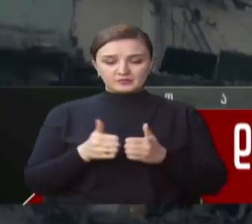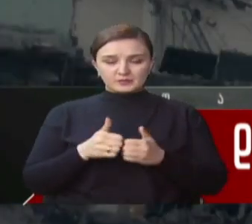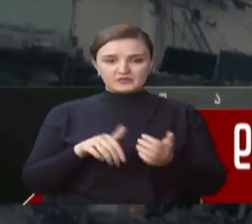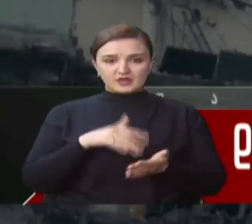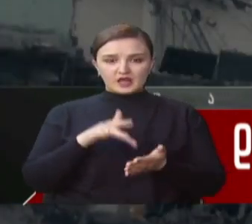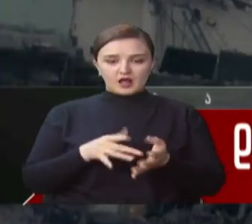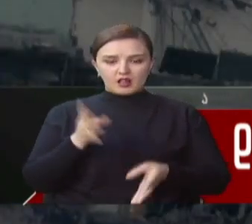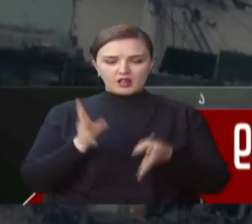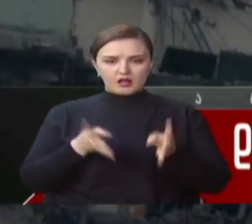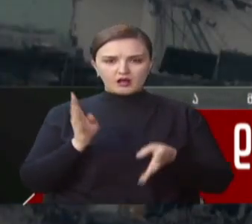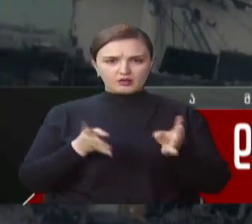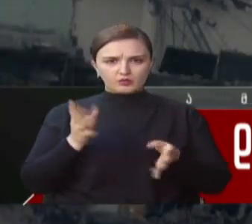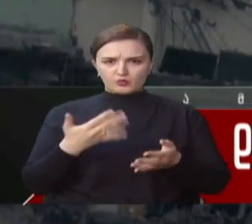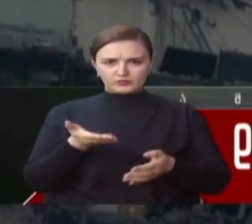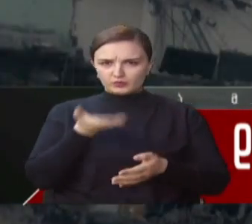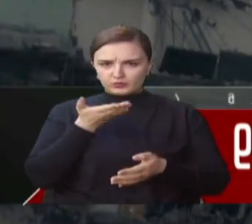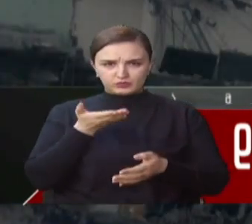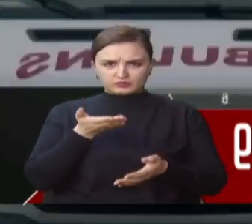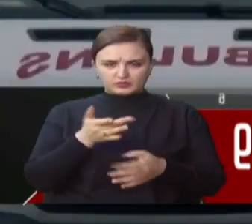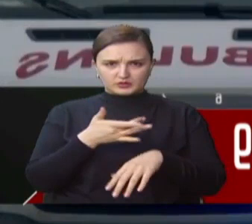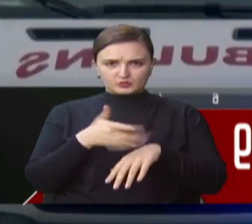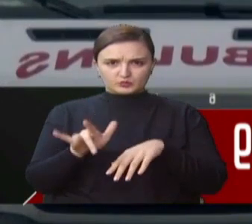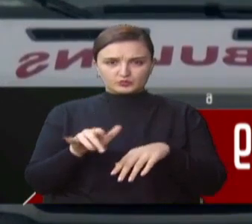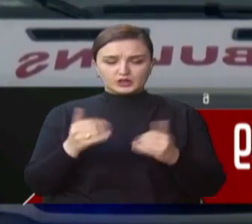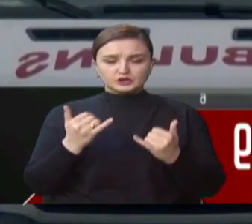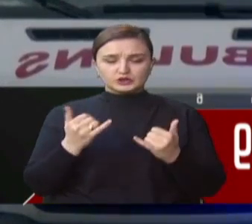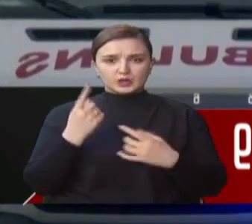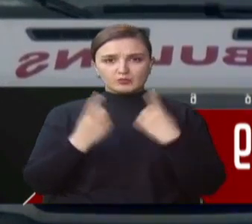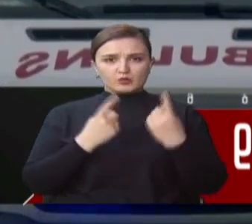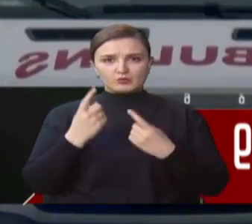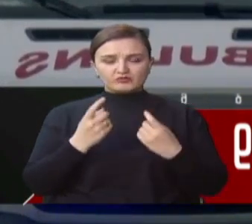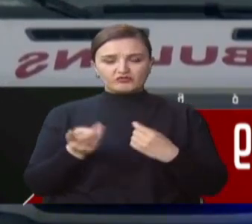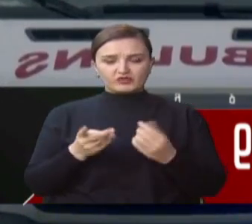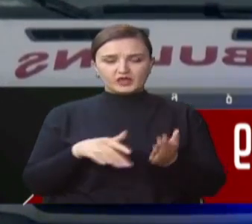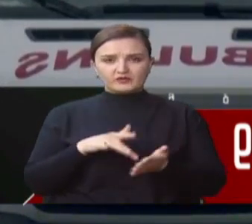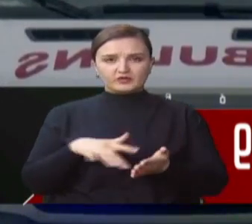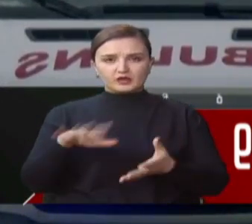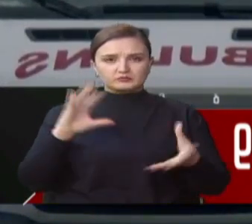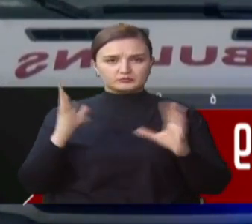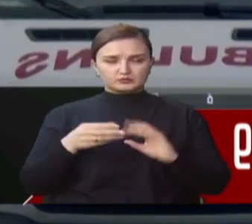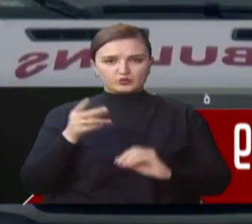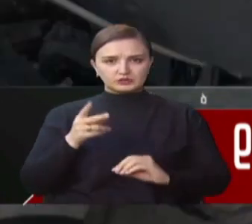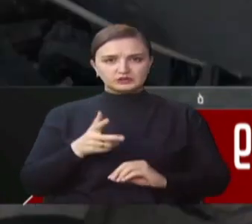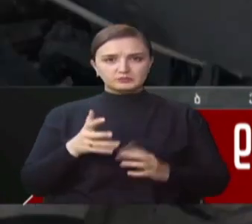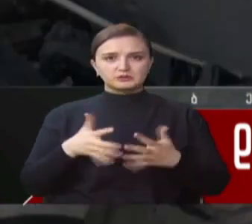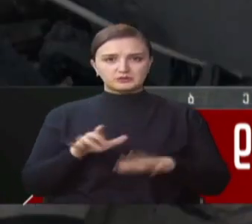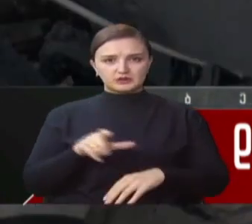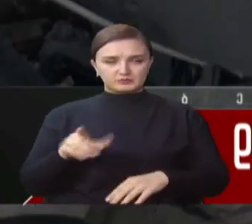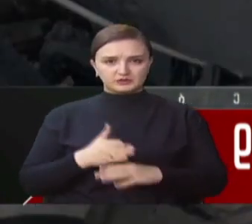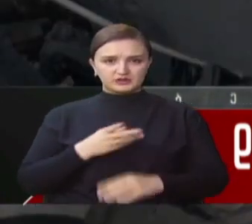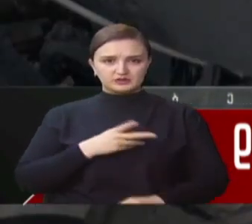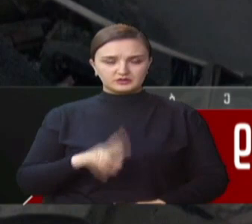khalakebshi infrastruktura titkmis srulad ganadgurda. Am drois monatsemebit orive kveqanashi jamshi 2300-ze meti